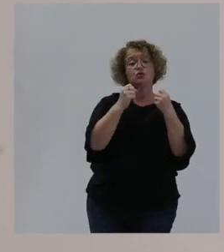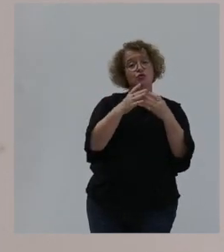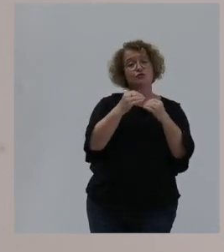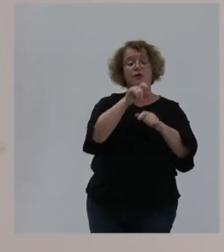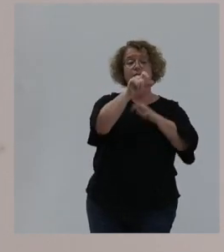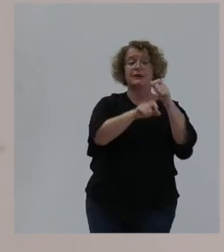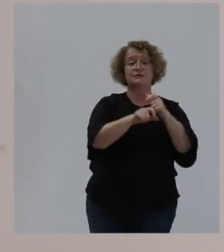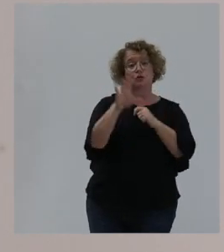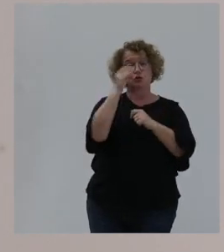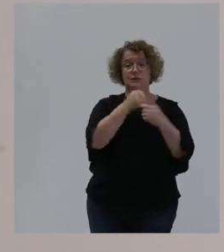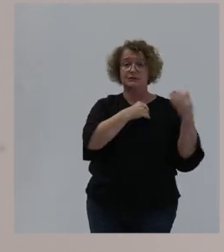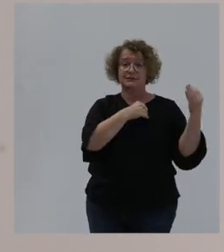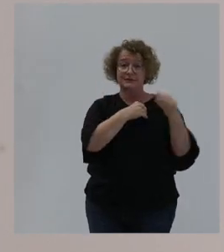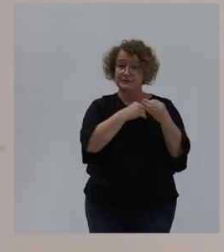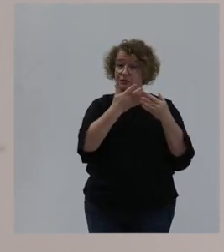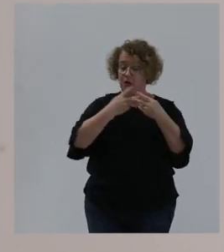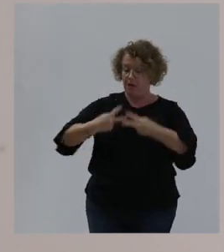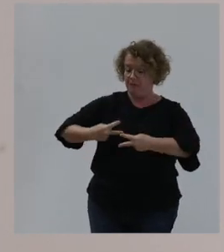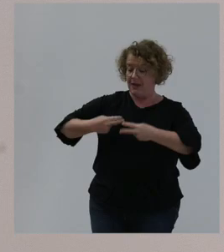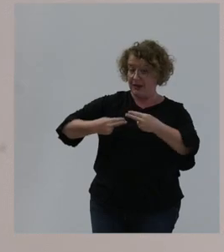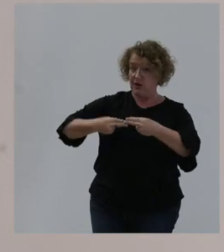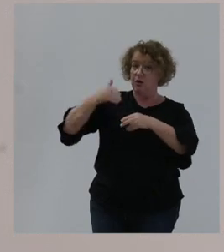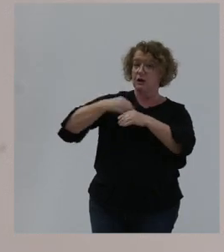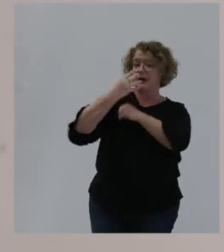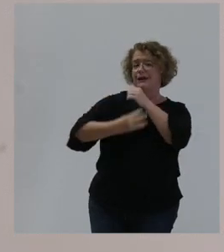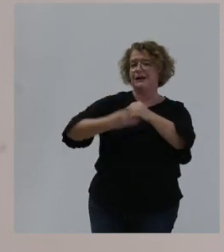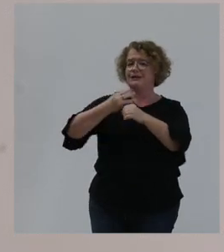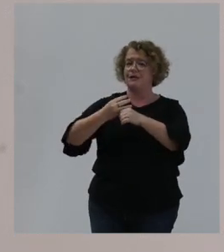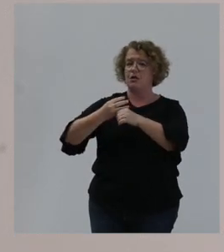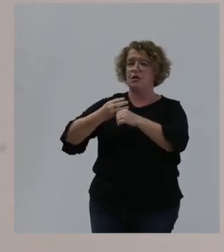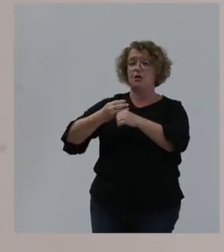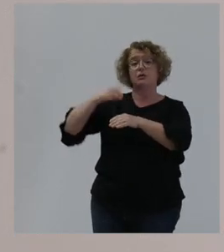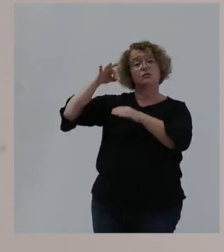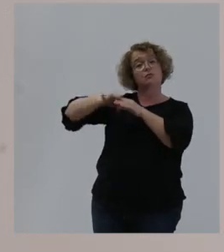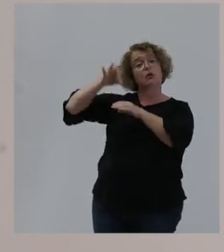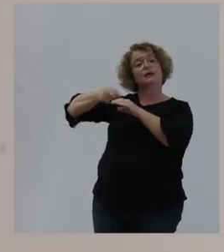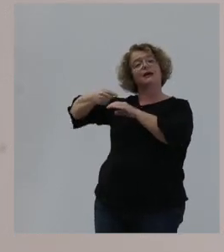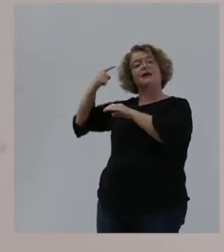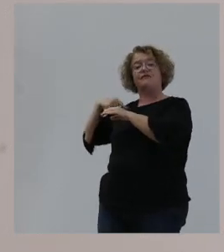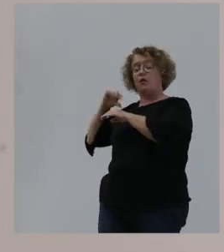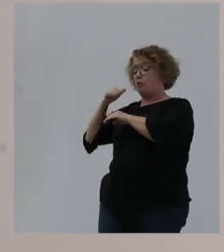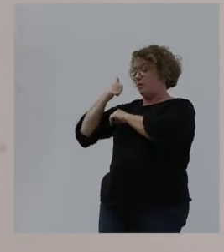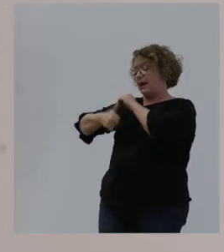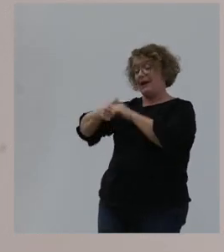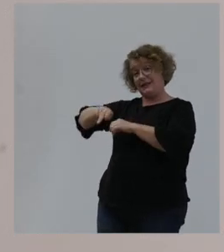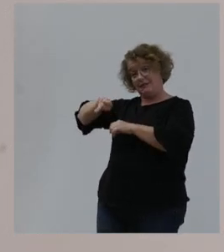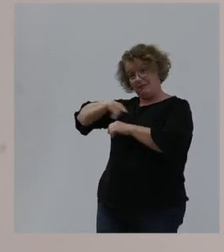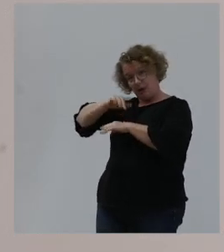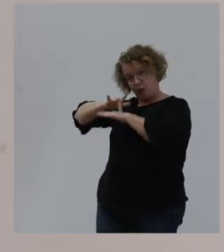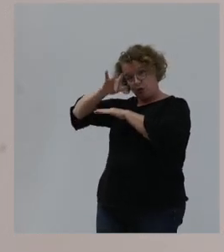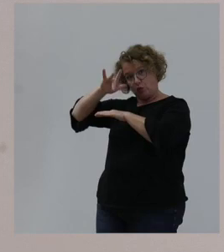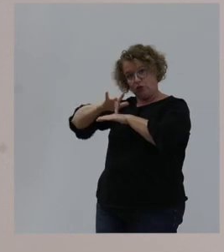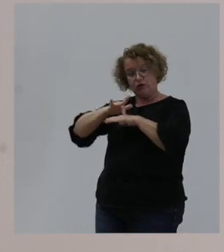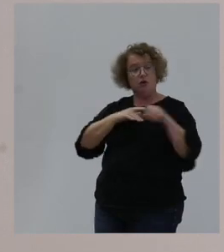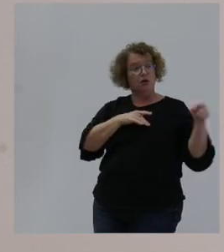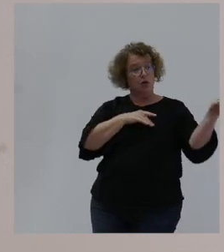oubliant de préciser qu'il portait sur une période couvrant 4 années du mandat précédent et la première année de notre mandat, l'écrit clairement, je